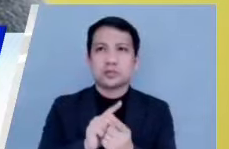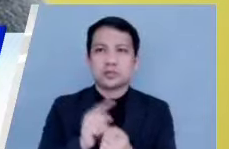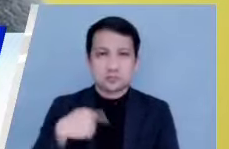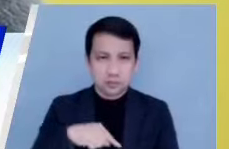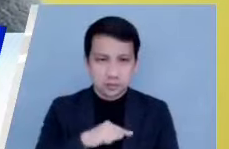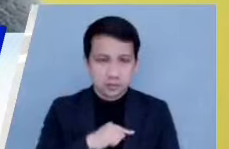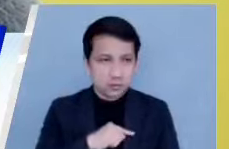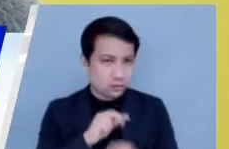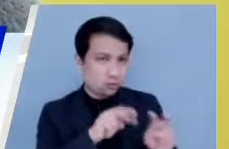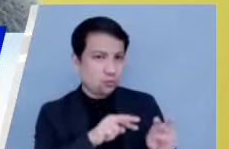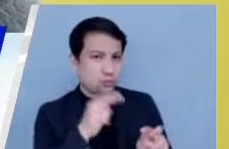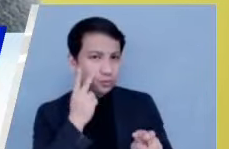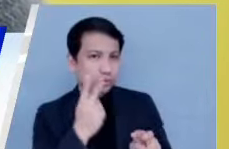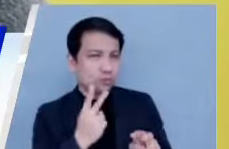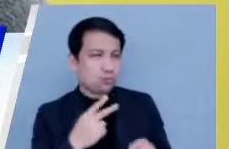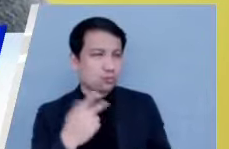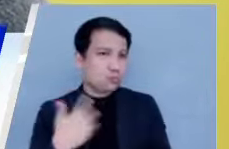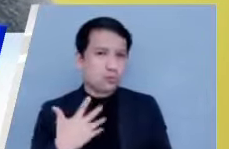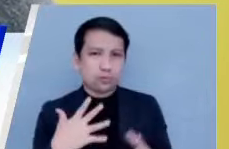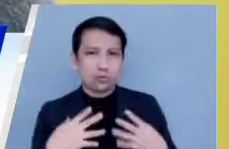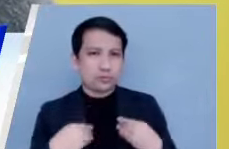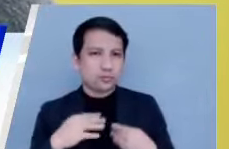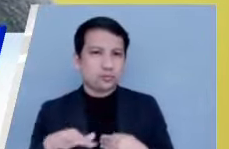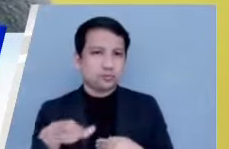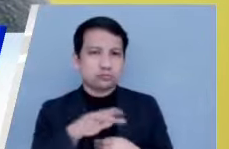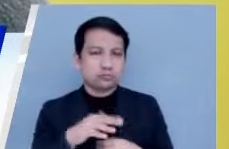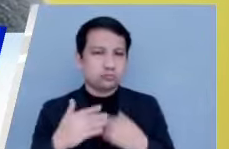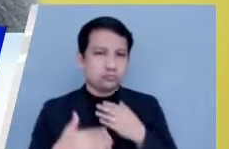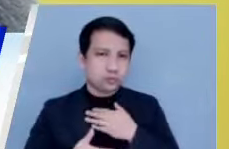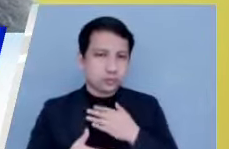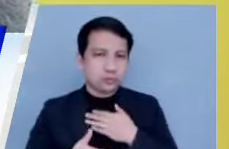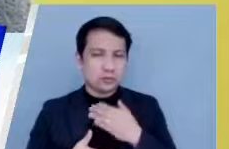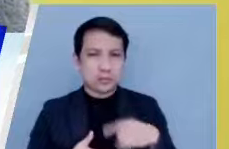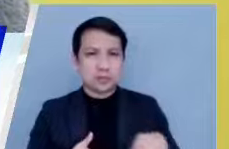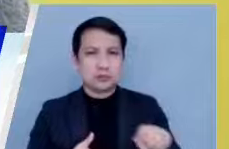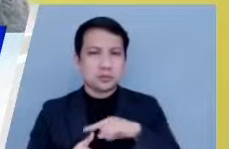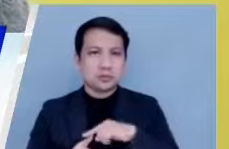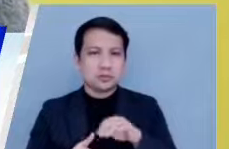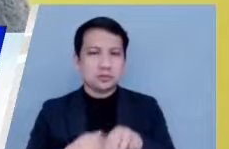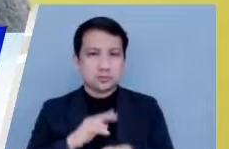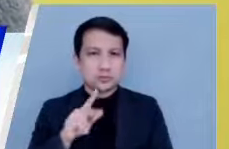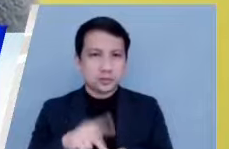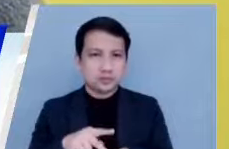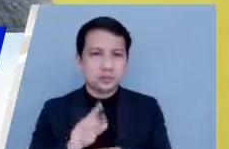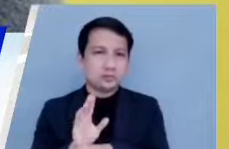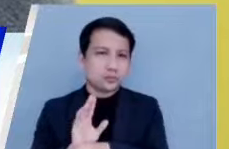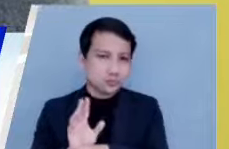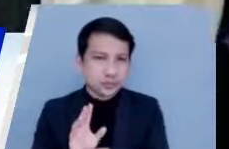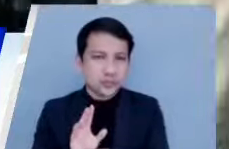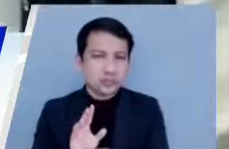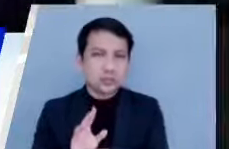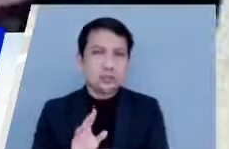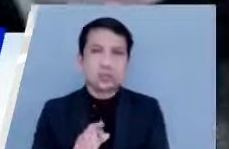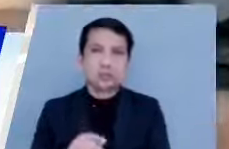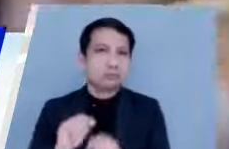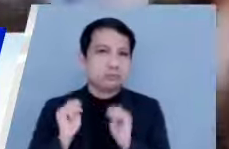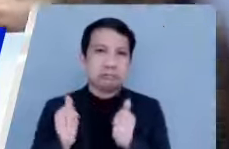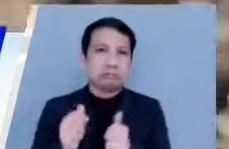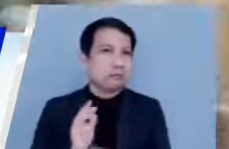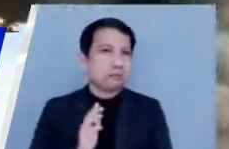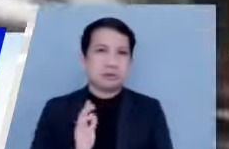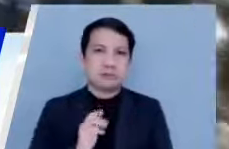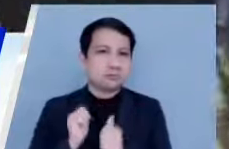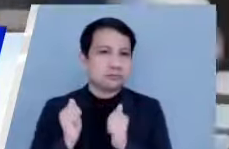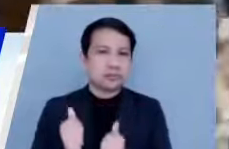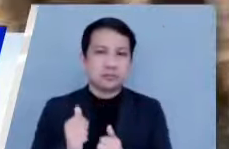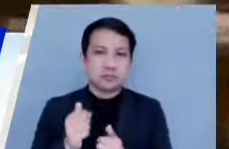mo lang yung warmth ng lahat, like masaya lahat sa nangyayari sa Philippine cinema, which is really a good thing. Aubrey